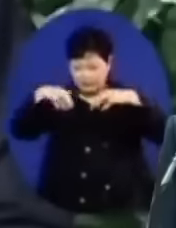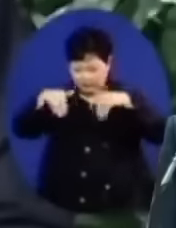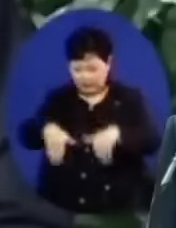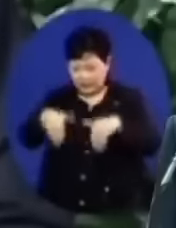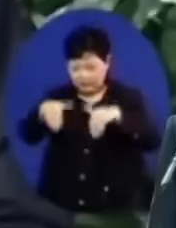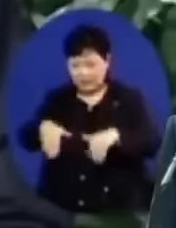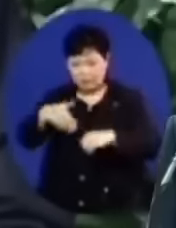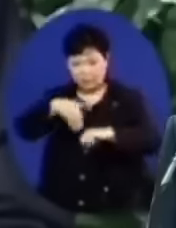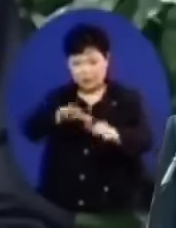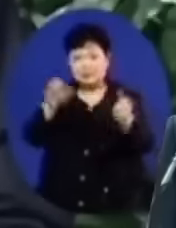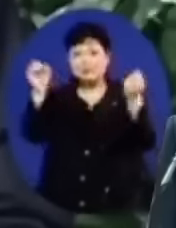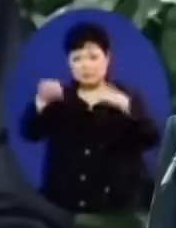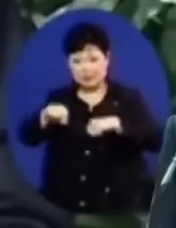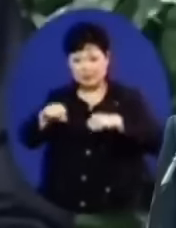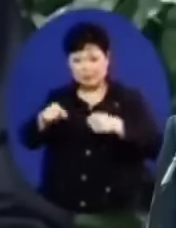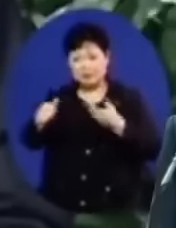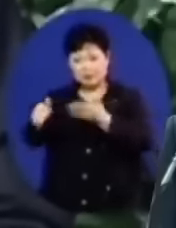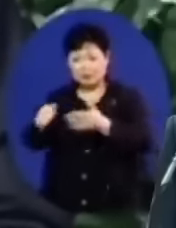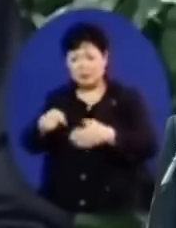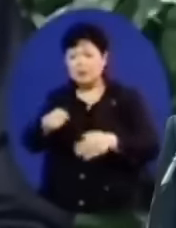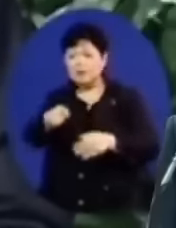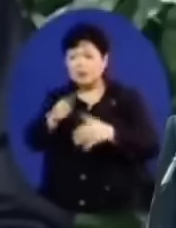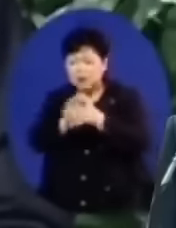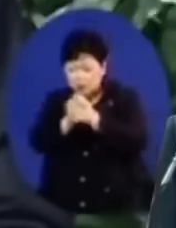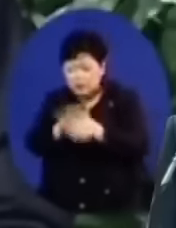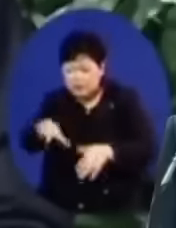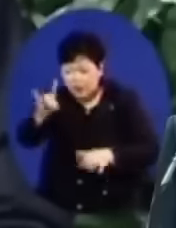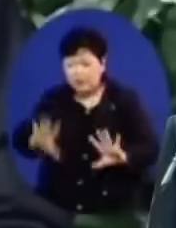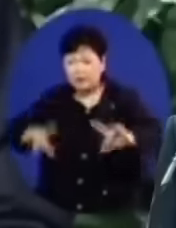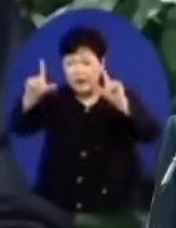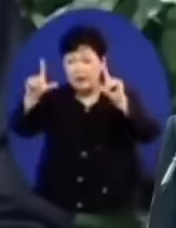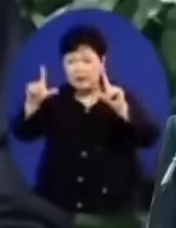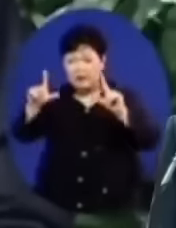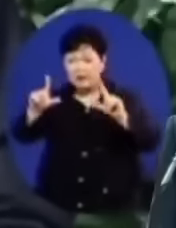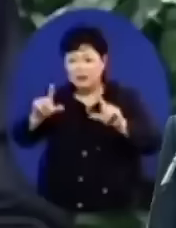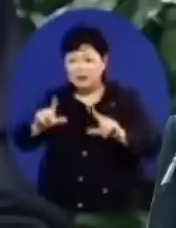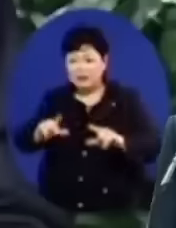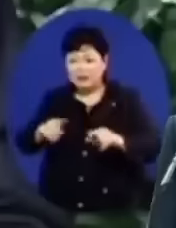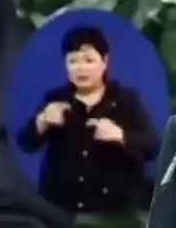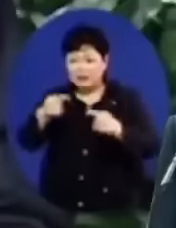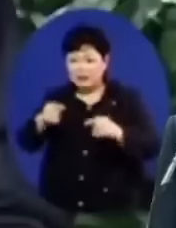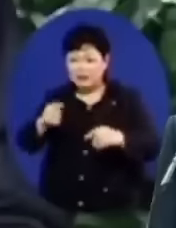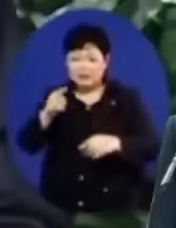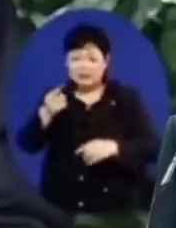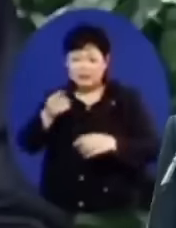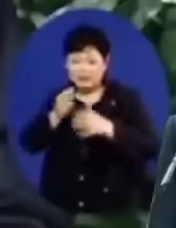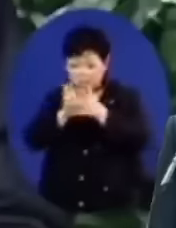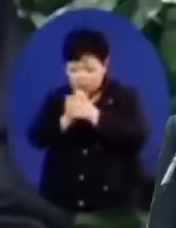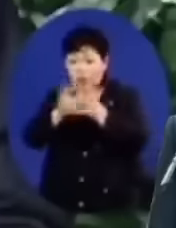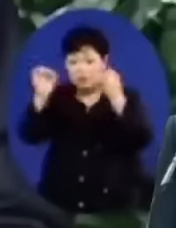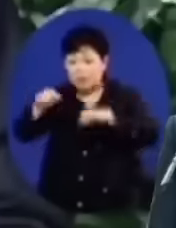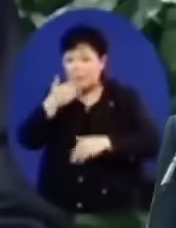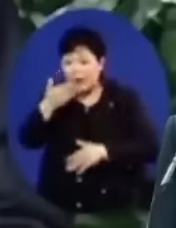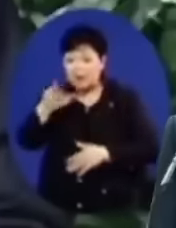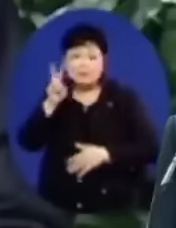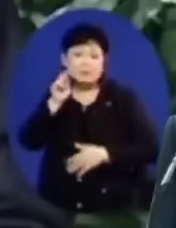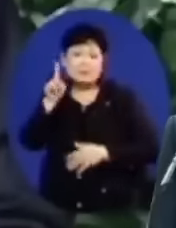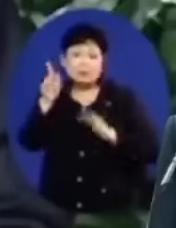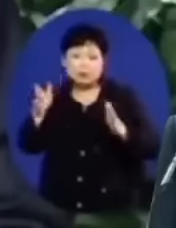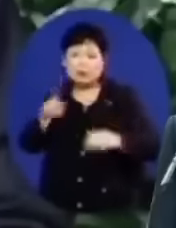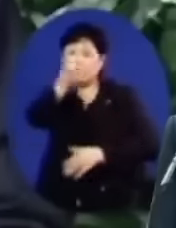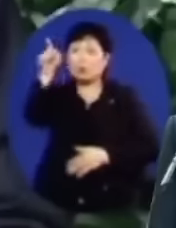응답을 주시면서 네가 기도하는 첫날 응답이 올라왔지만은 20일 동안 공중의 권세 잡은